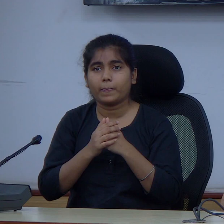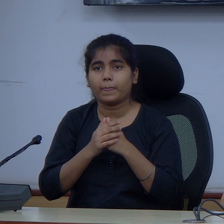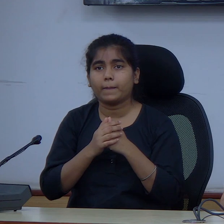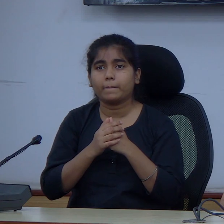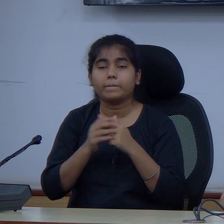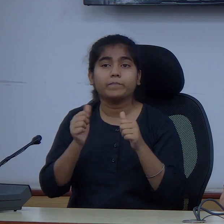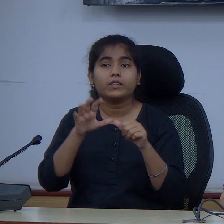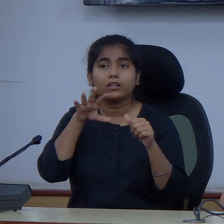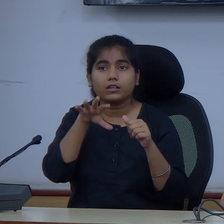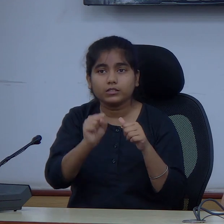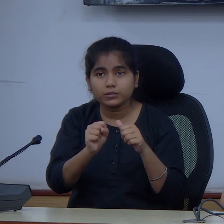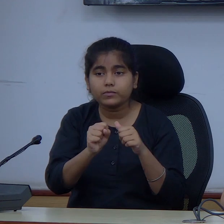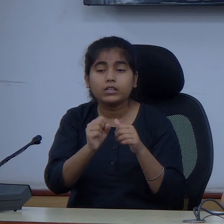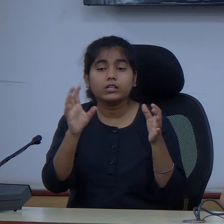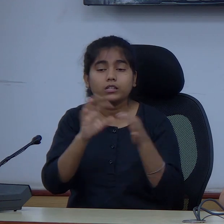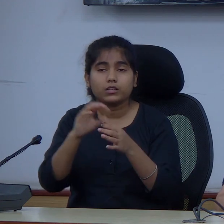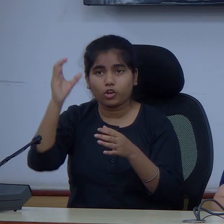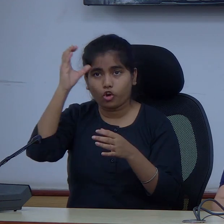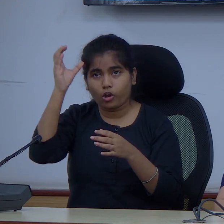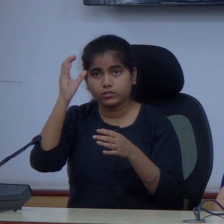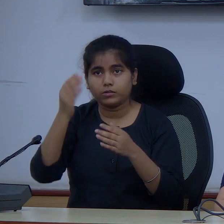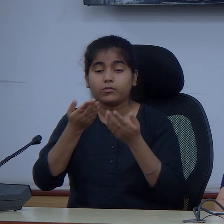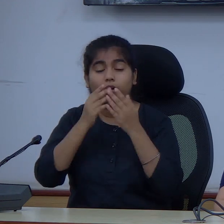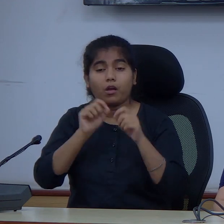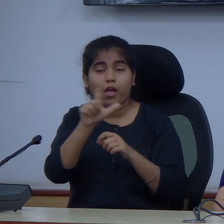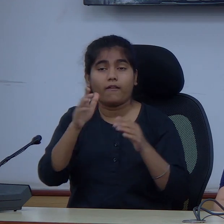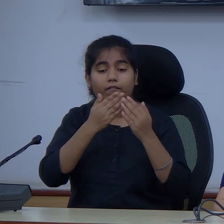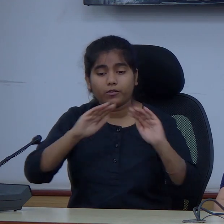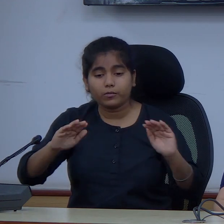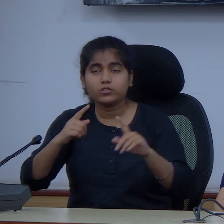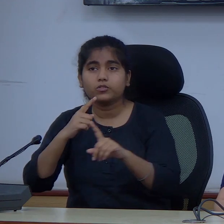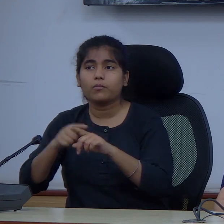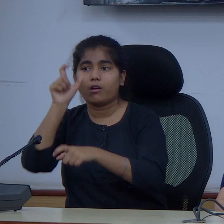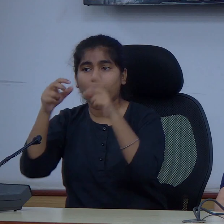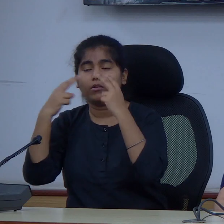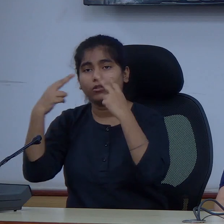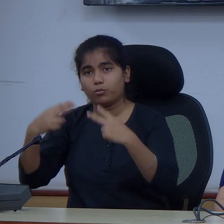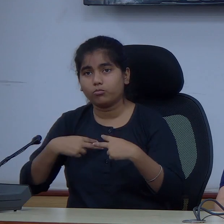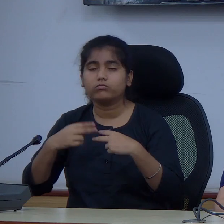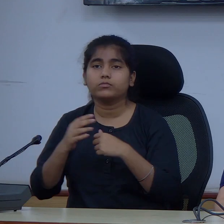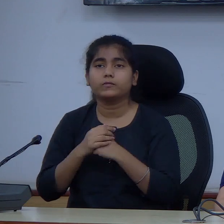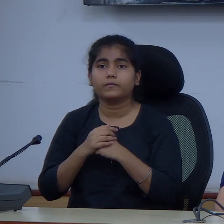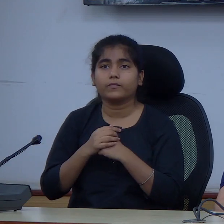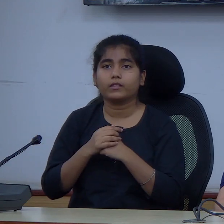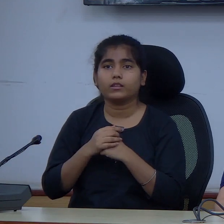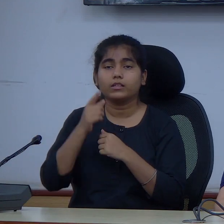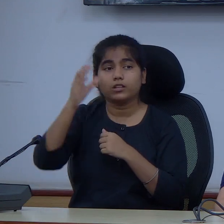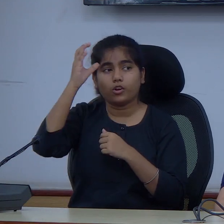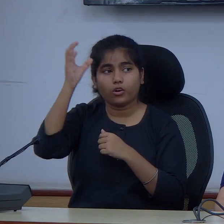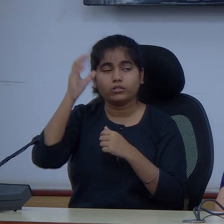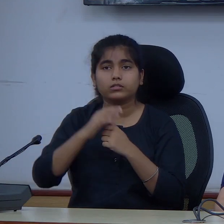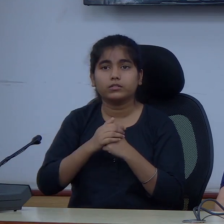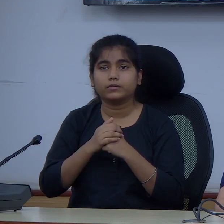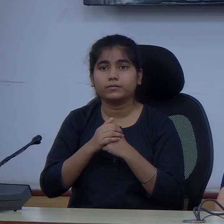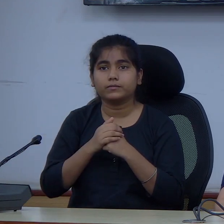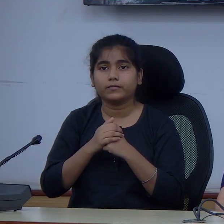उनका ब्रॉडली उनका जिक्र किया है कि क्या अवेलेबिलिटी होनी चाहिए। एक्सेसिबिलिटी लाने के लिए एक कॉन्सेप्ट होता है जो मैं